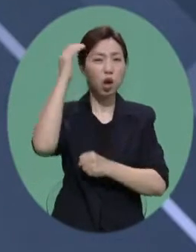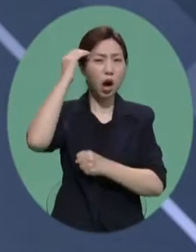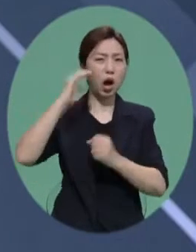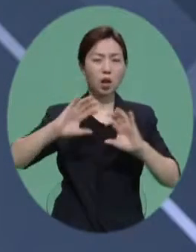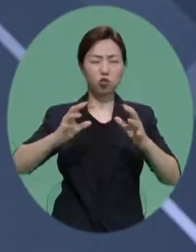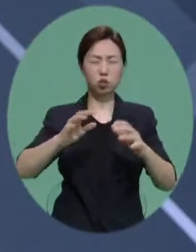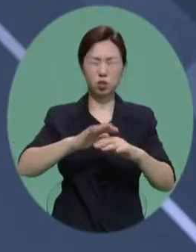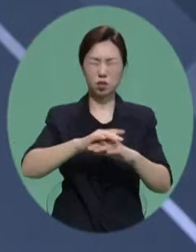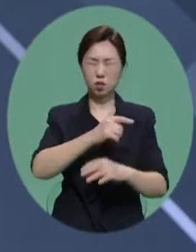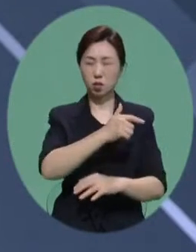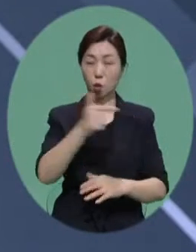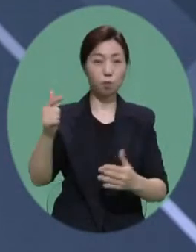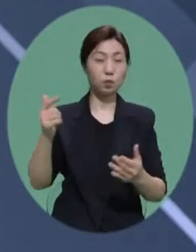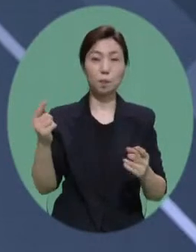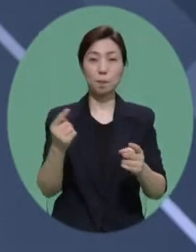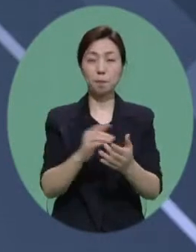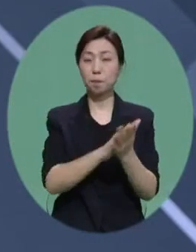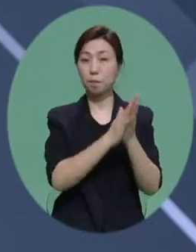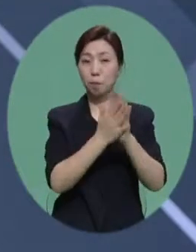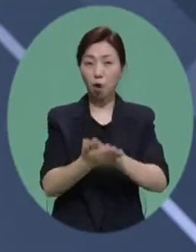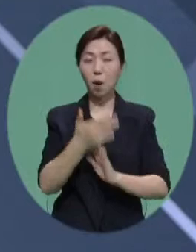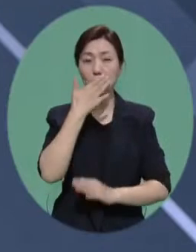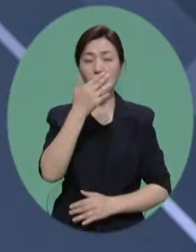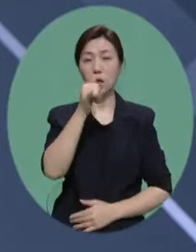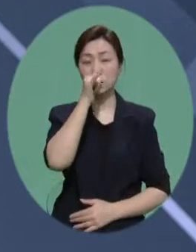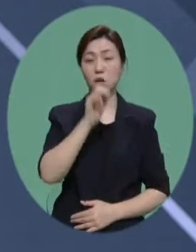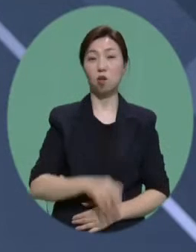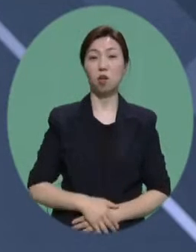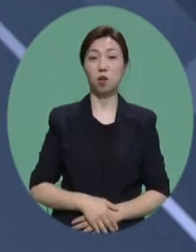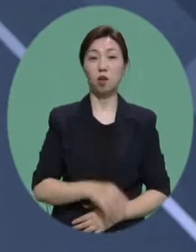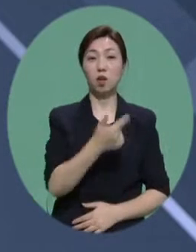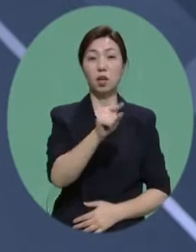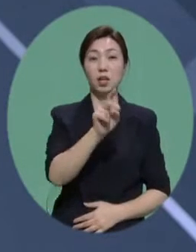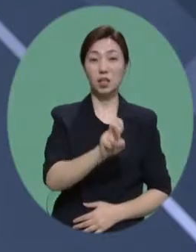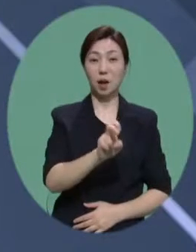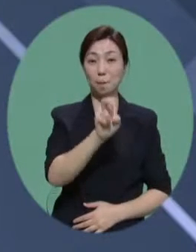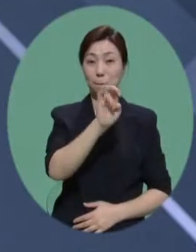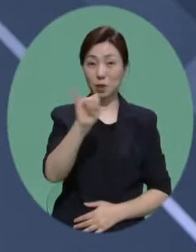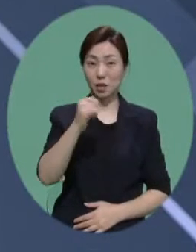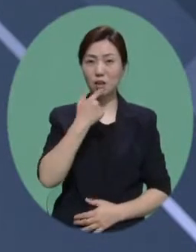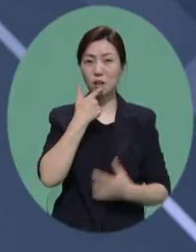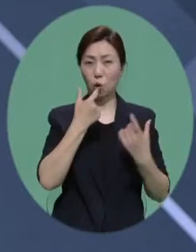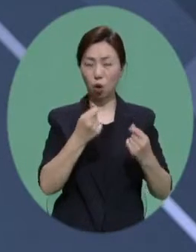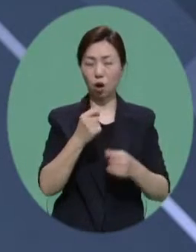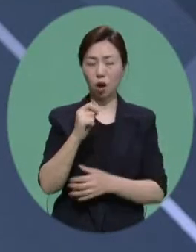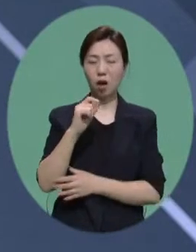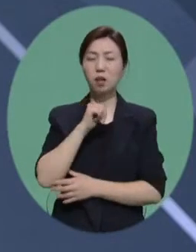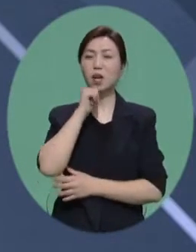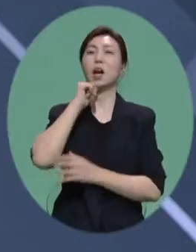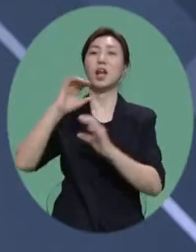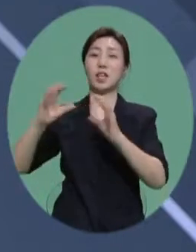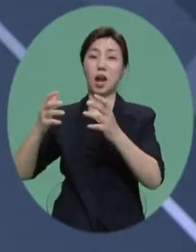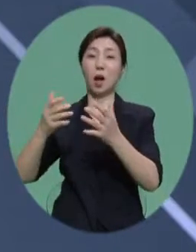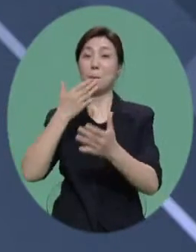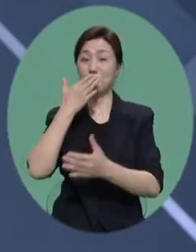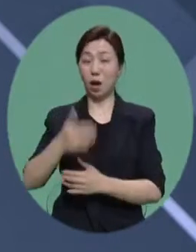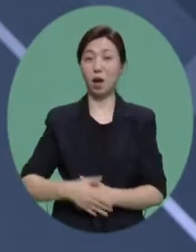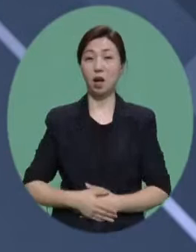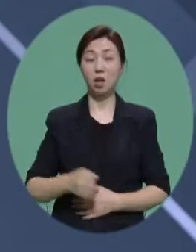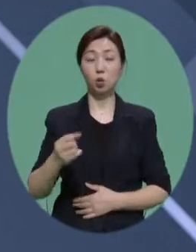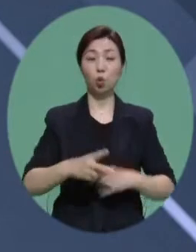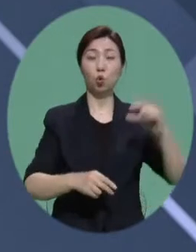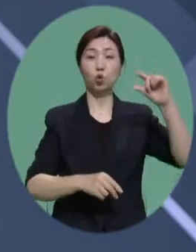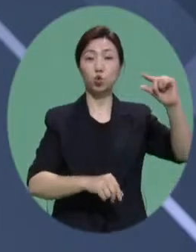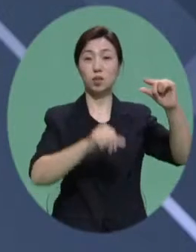남미 의 후진국의 해당하는 그런 나라에 살고 있을 수도 있고 또 취 파이브 선진국